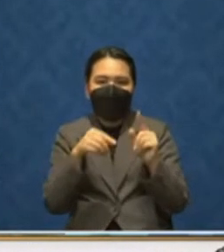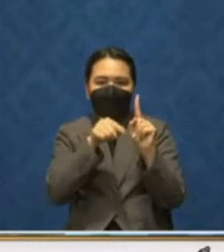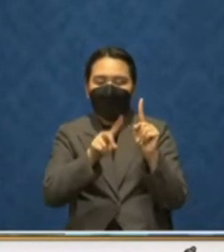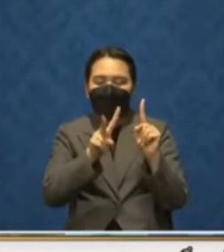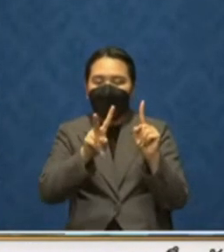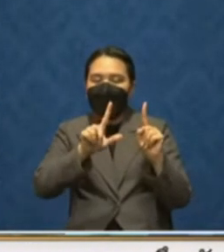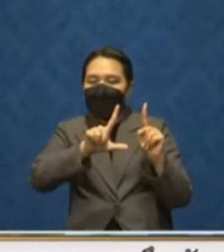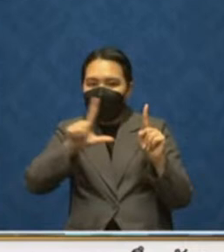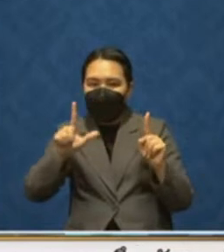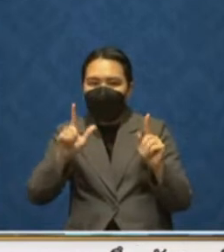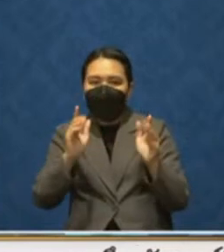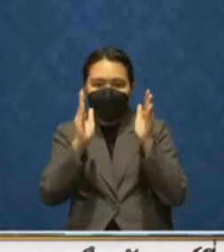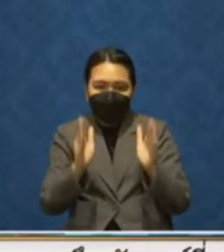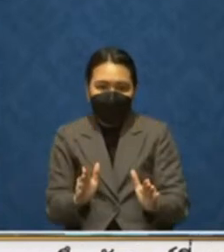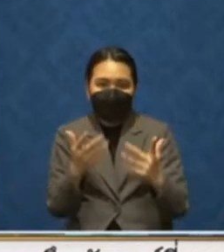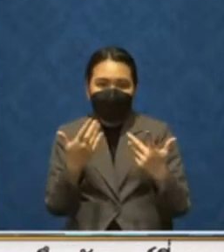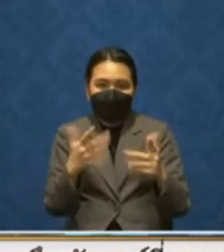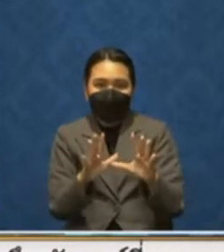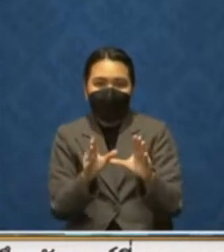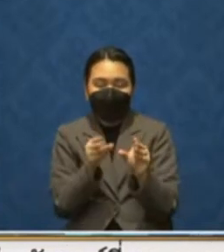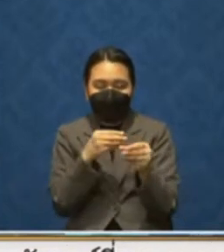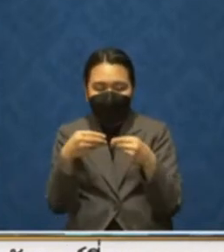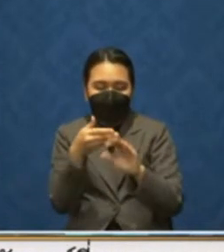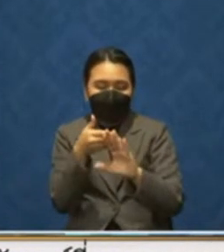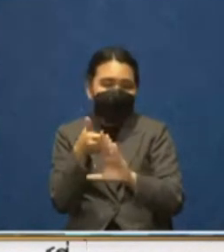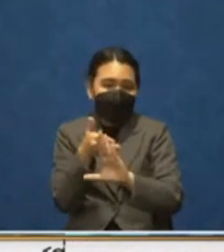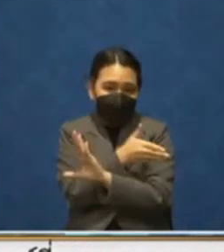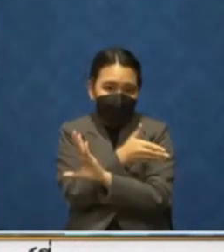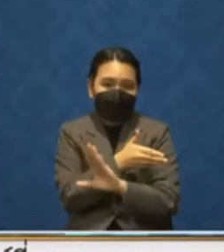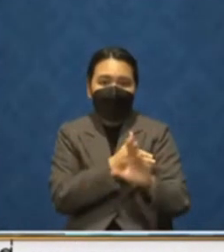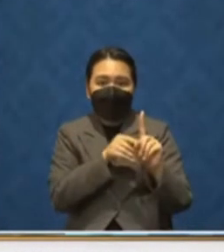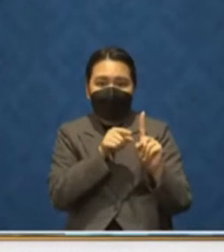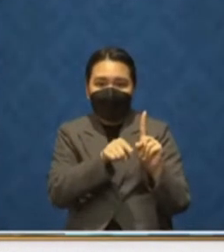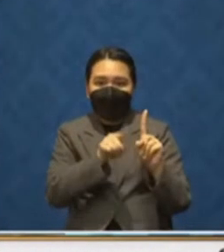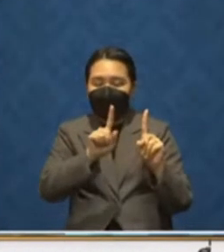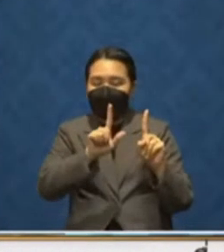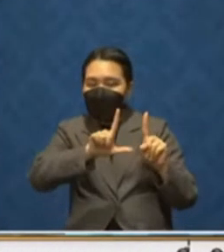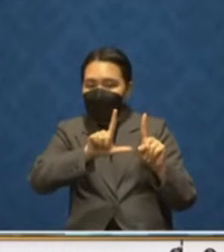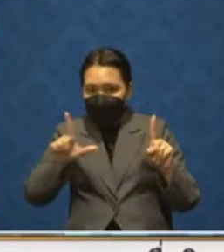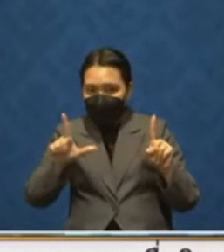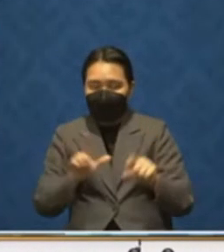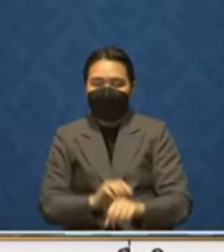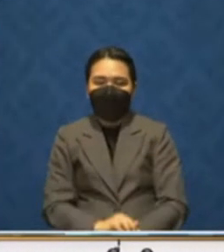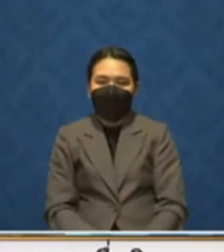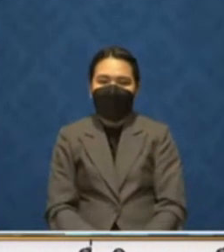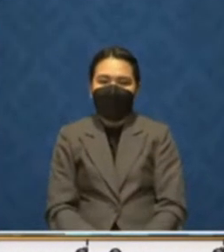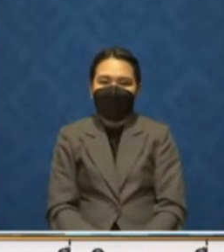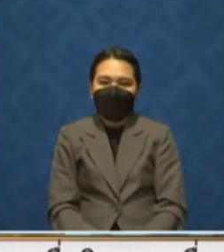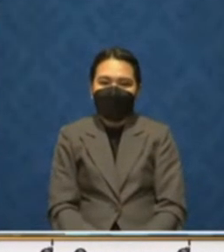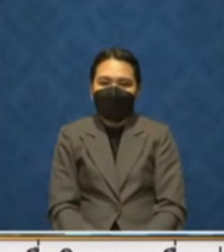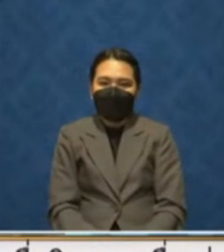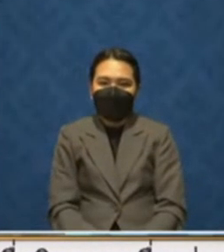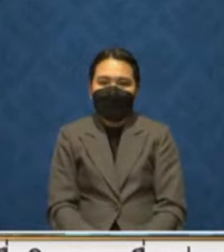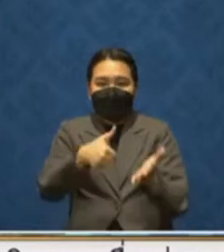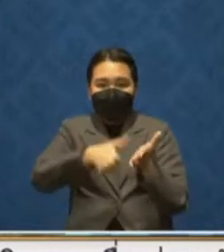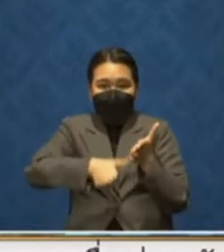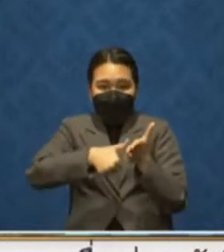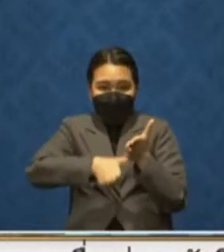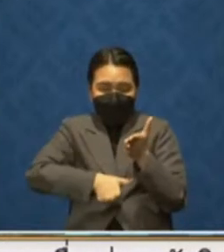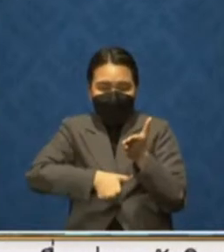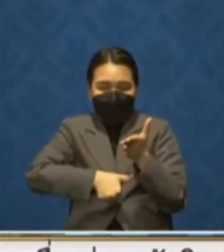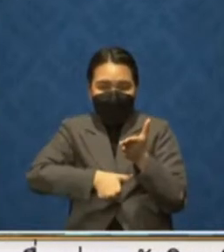นะและไก่เกียร์ก่อนฟ้อง 1ชุดหรือ 1ล้านลายนะครับอ่ะตัวนิสิตไร้ย่อย